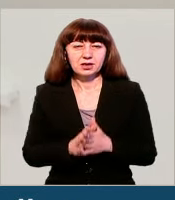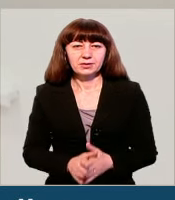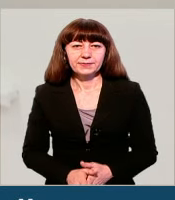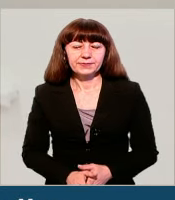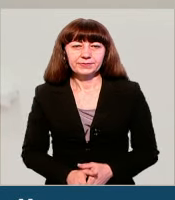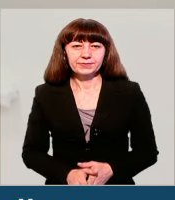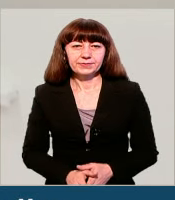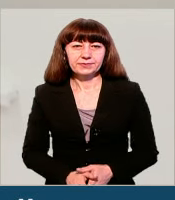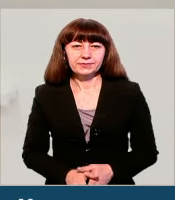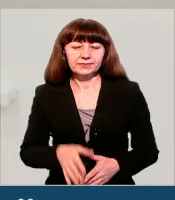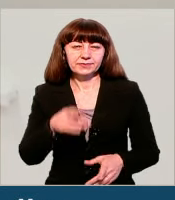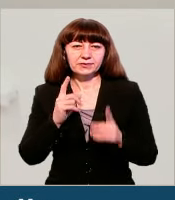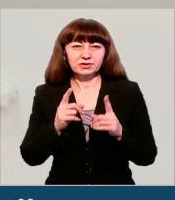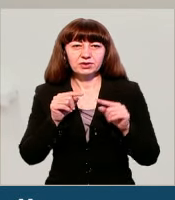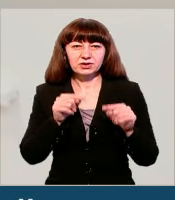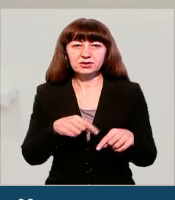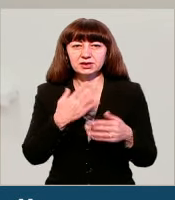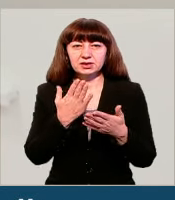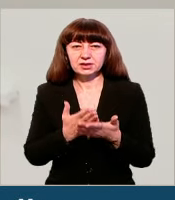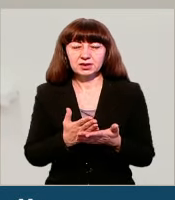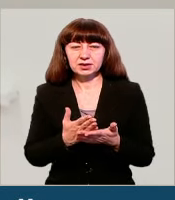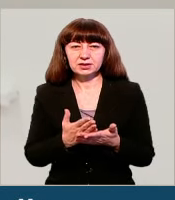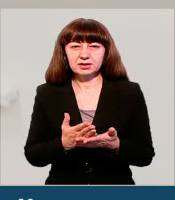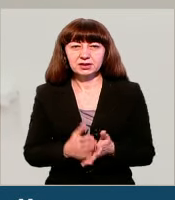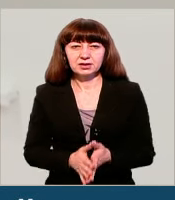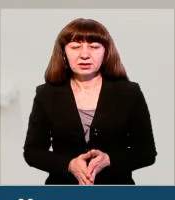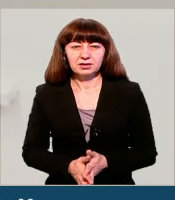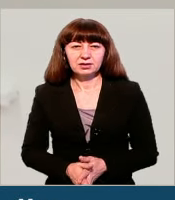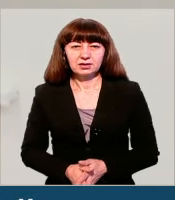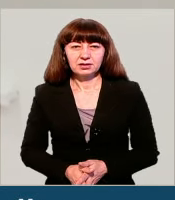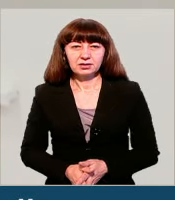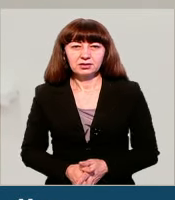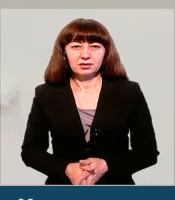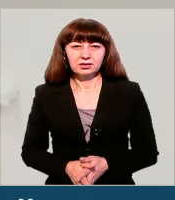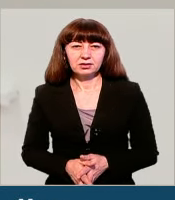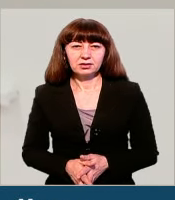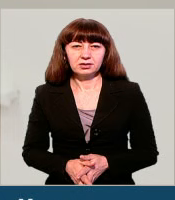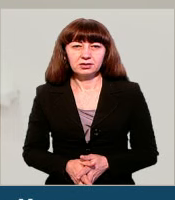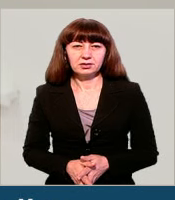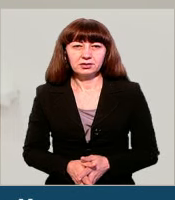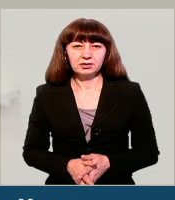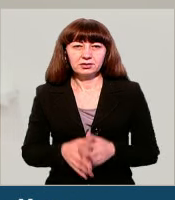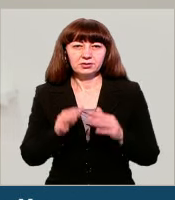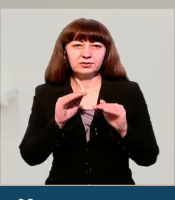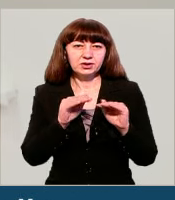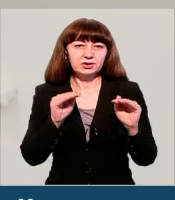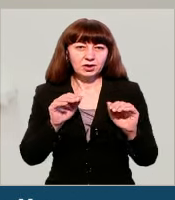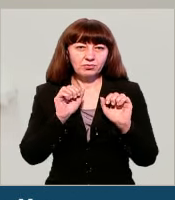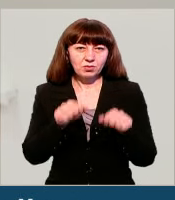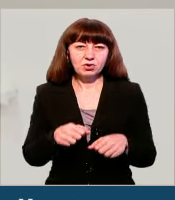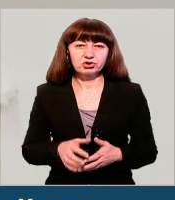Вот. Естественно, теперь есть сюда привести и не